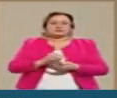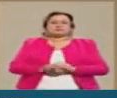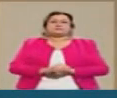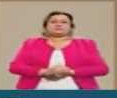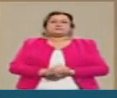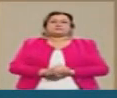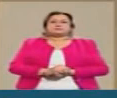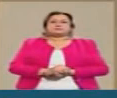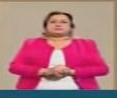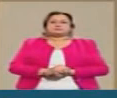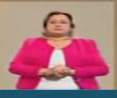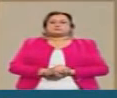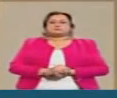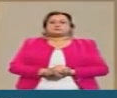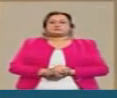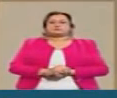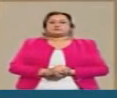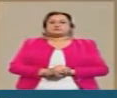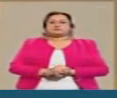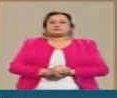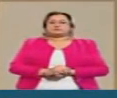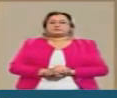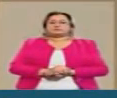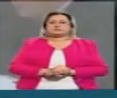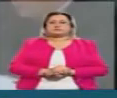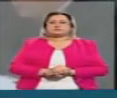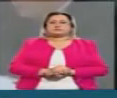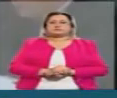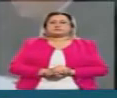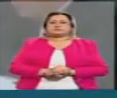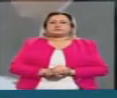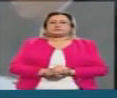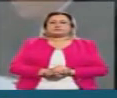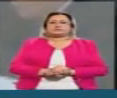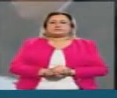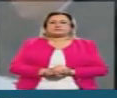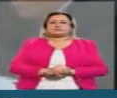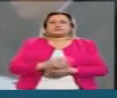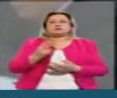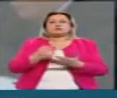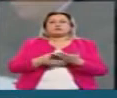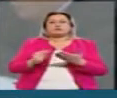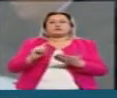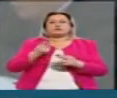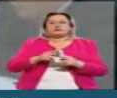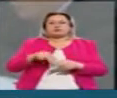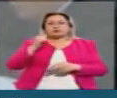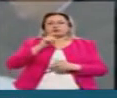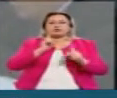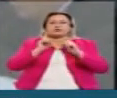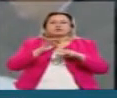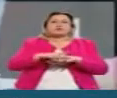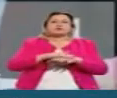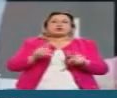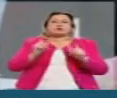жаңағы ғимараттары қаншалықты сай келетінін тексеру. Бір айта кетерлік жайт, биыл қоғамдық келісім кеңесіне жаңа төраға тағайындалды. Ол